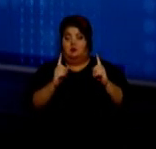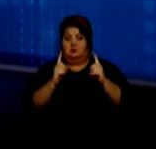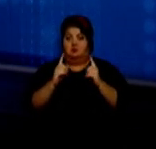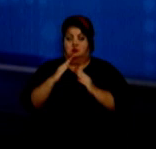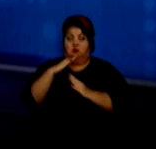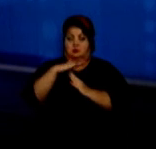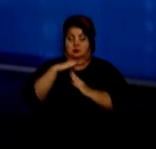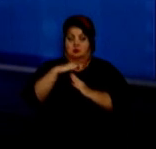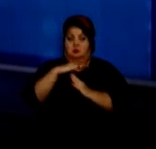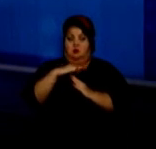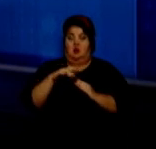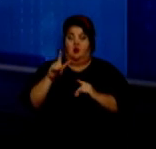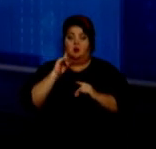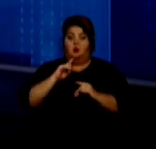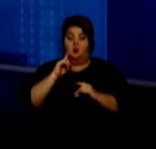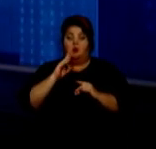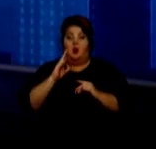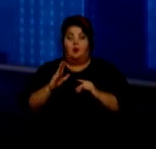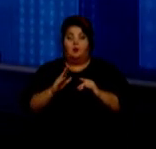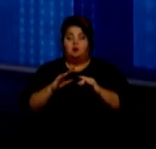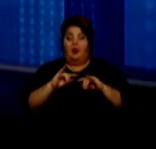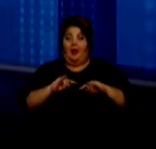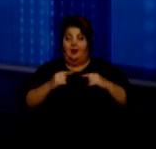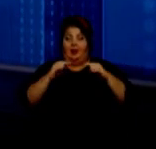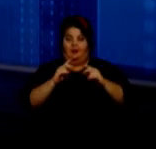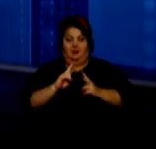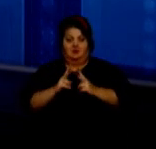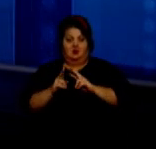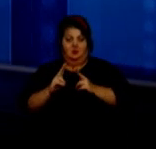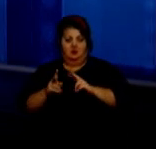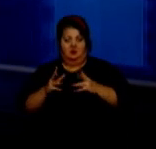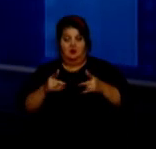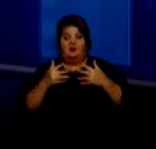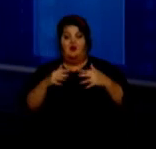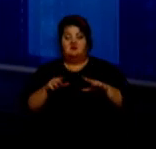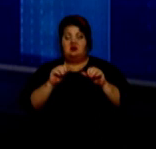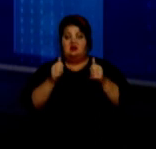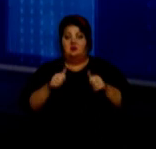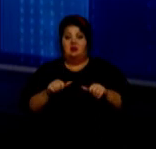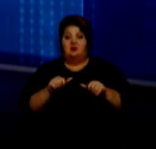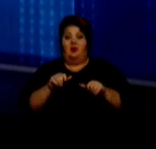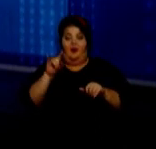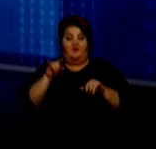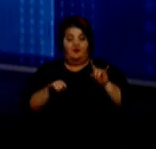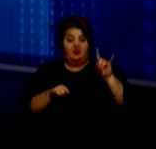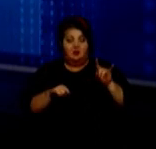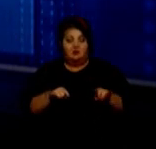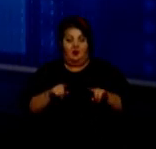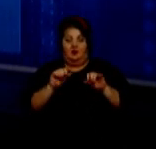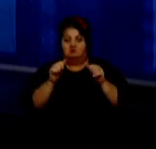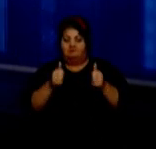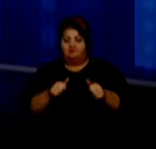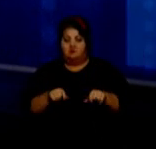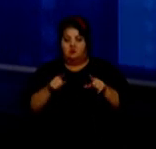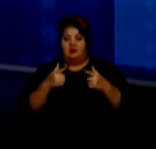поки буде перекладатись кладка в таких проблемних місцях, де вже змінена геометрія віконних отворів, там, де